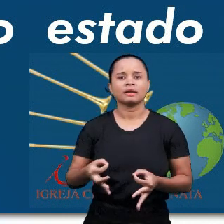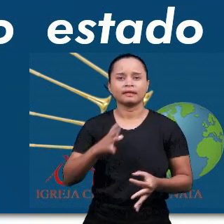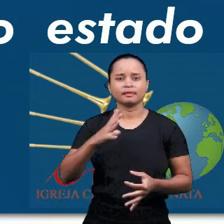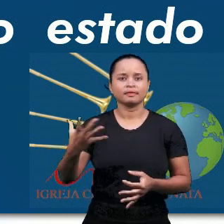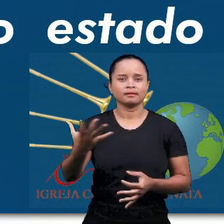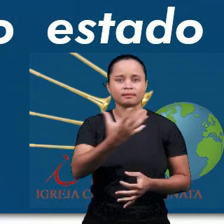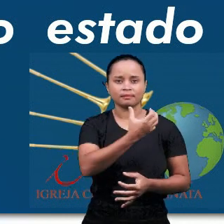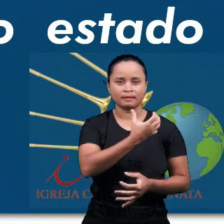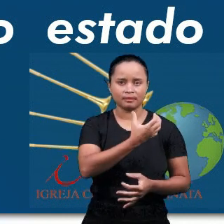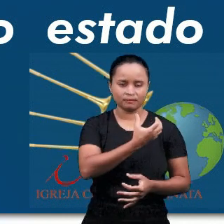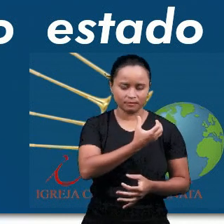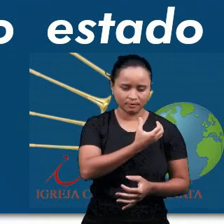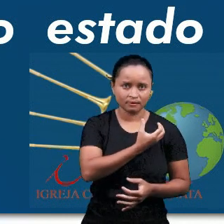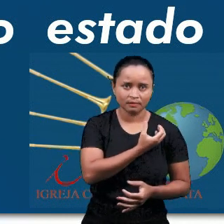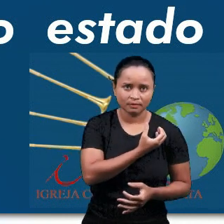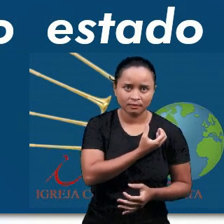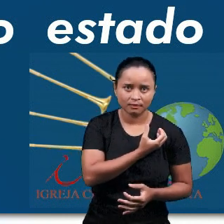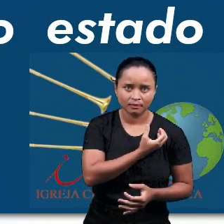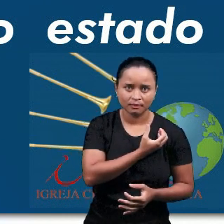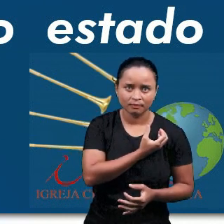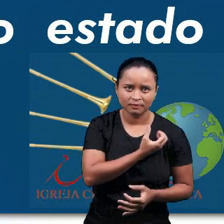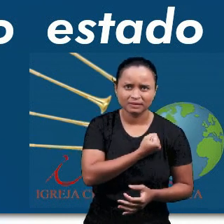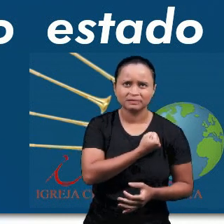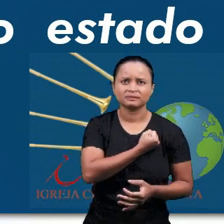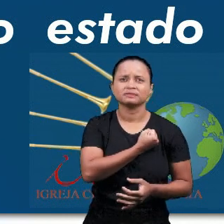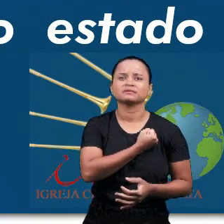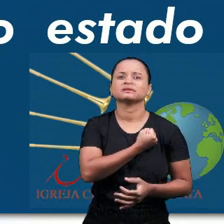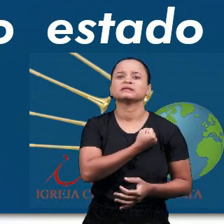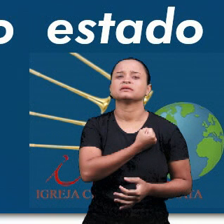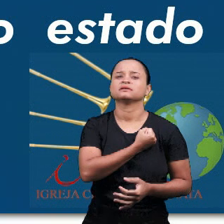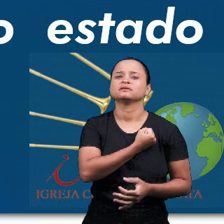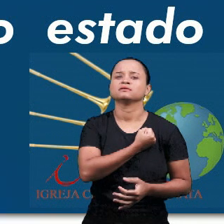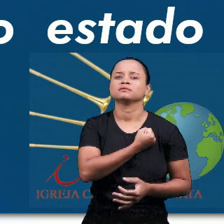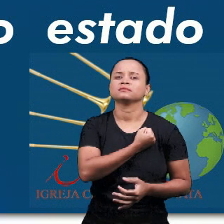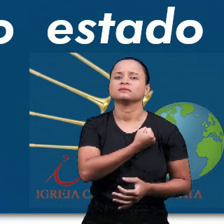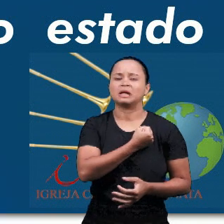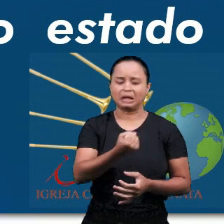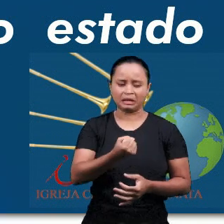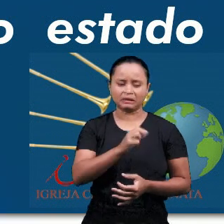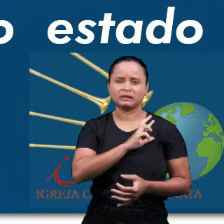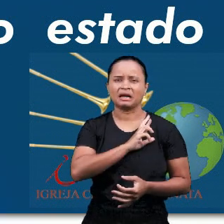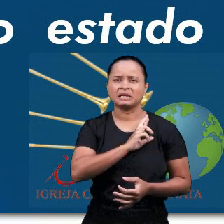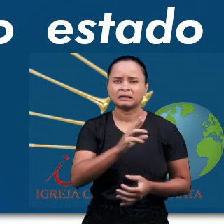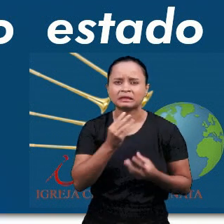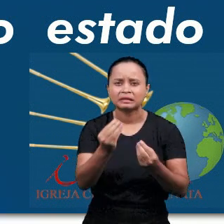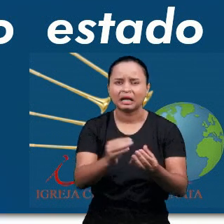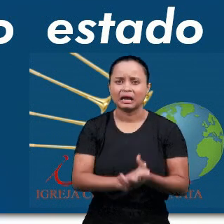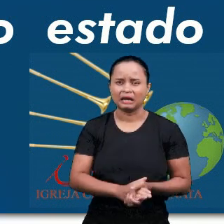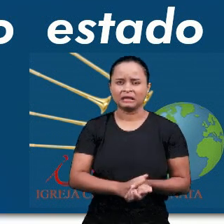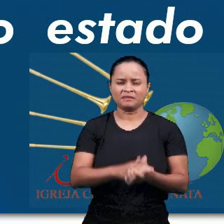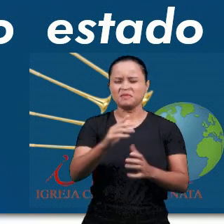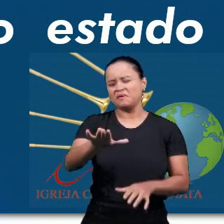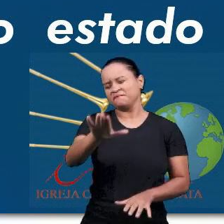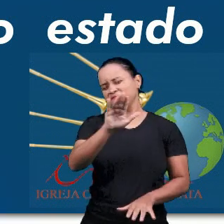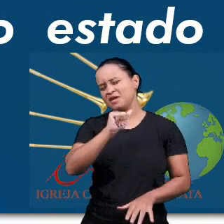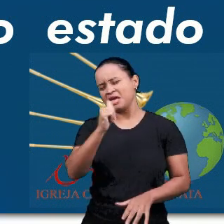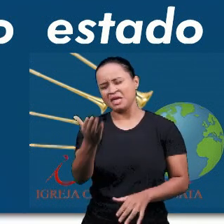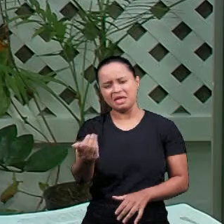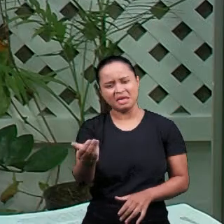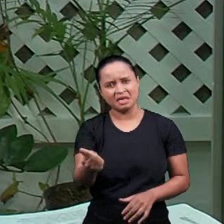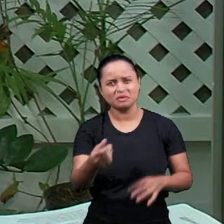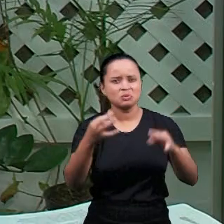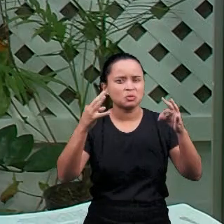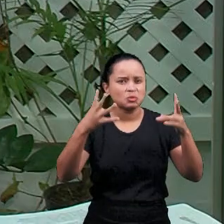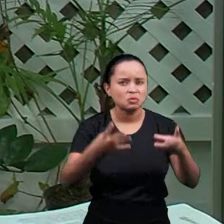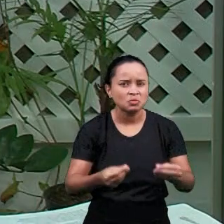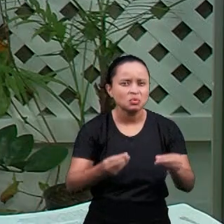donne. Seulement l'Église qui est très intéressée à avoir des gens. Non, tu viens, tout va bien ici. Non,